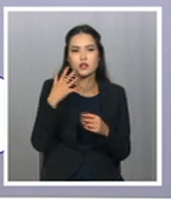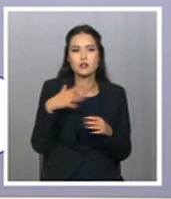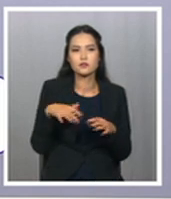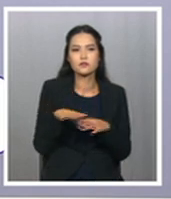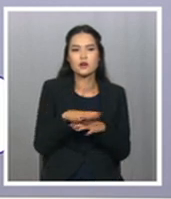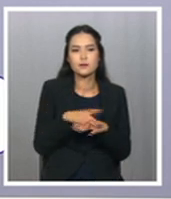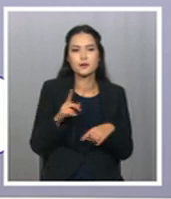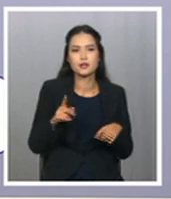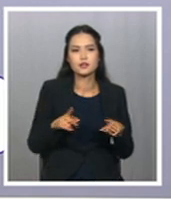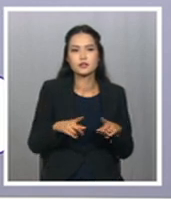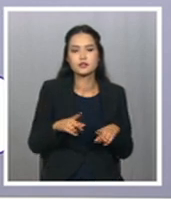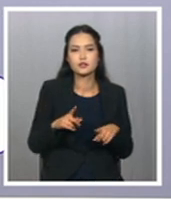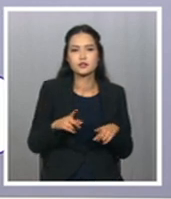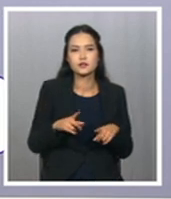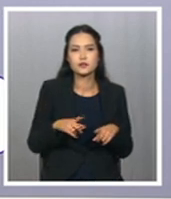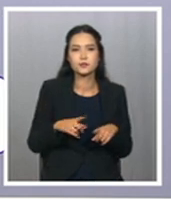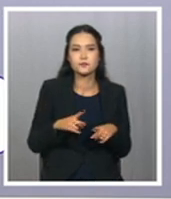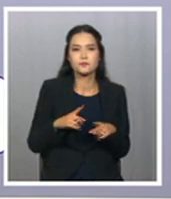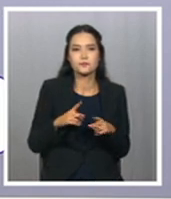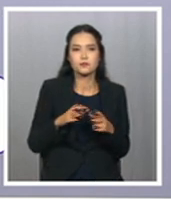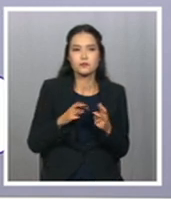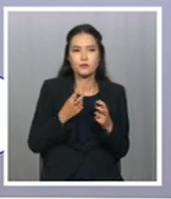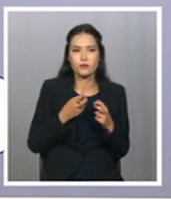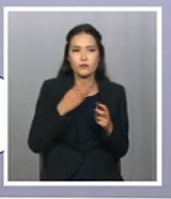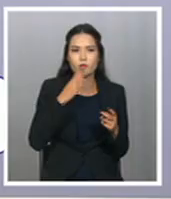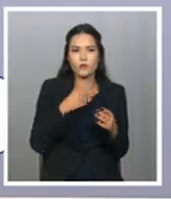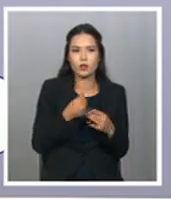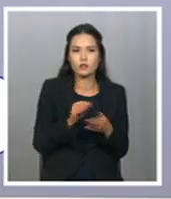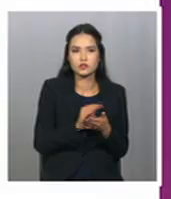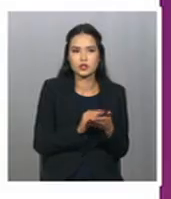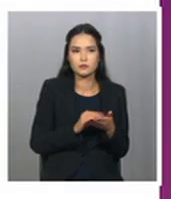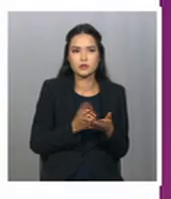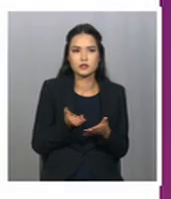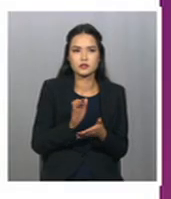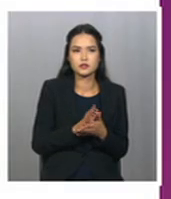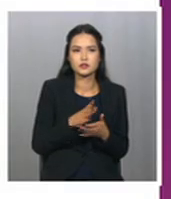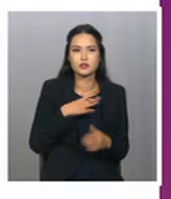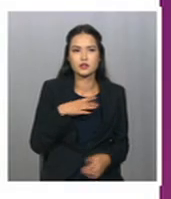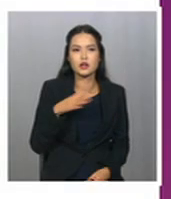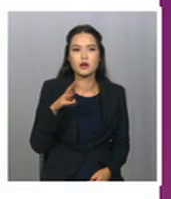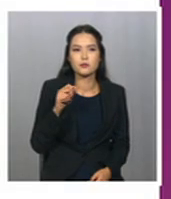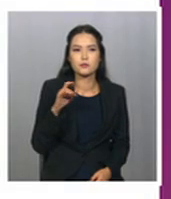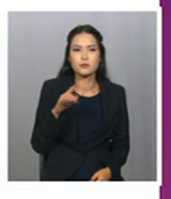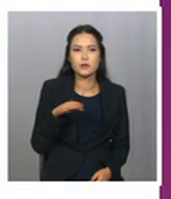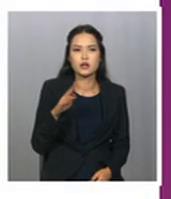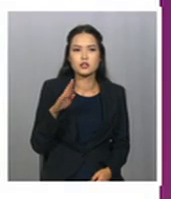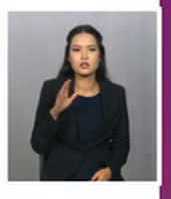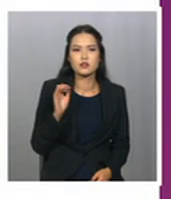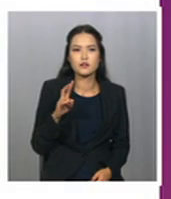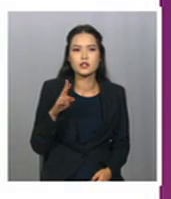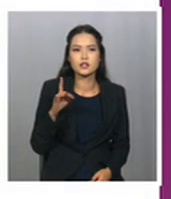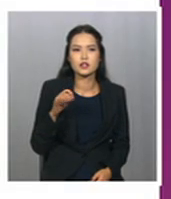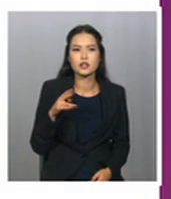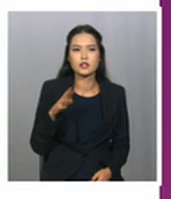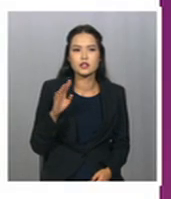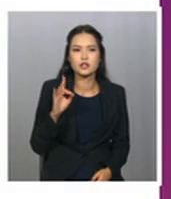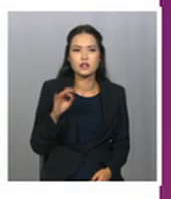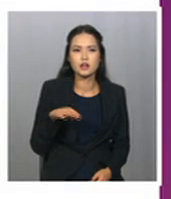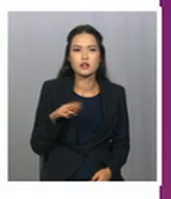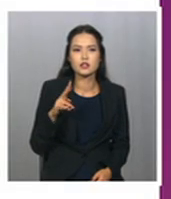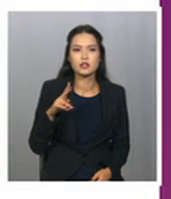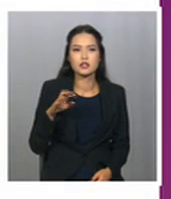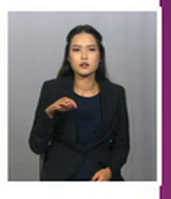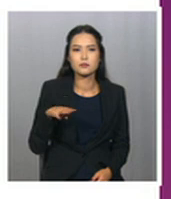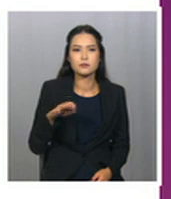көптеген жаңағы әдебиеттерінде тараған шығармалармен танысты. Олардың қатарында біз Марк Твен, Рейерт,